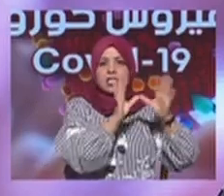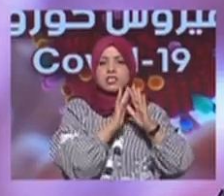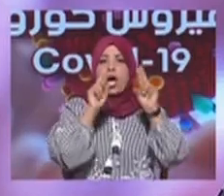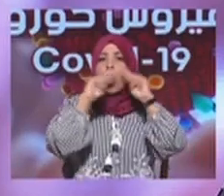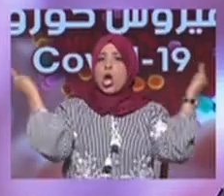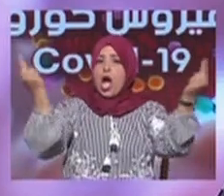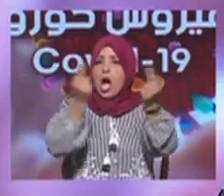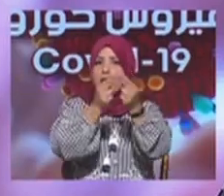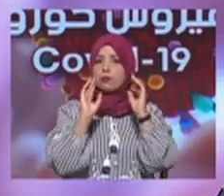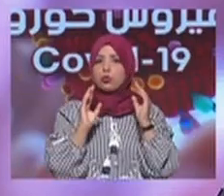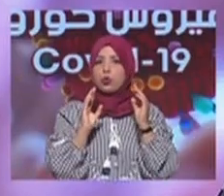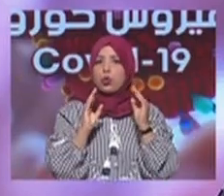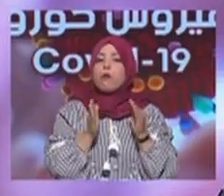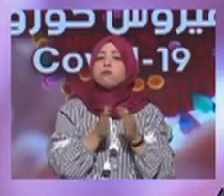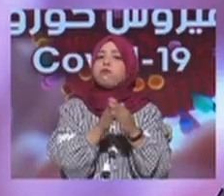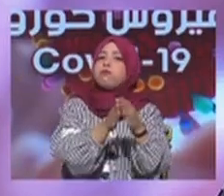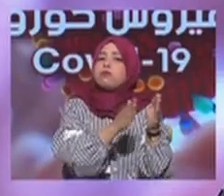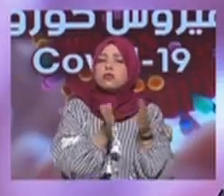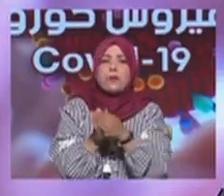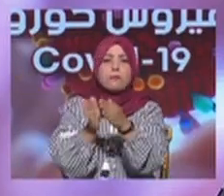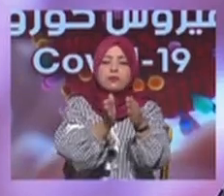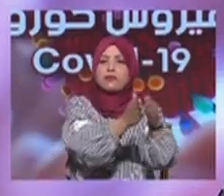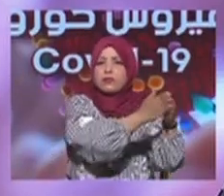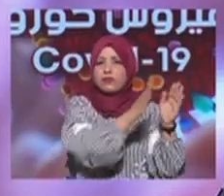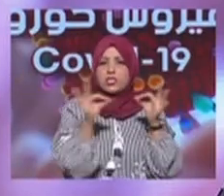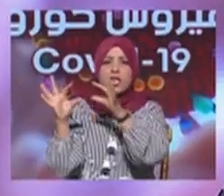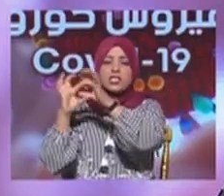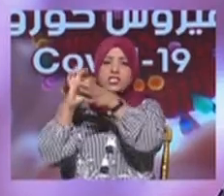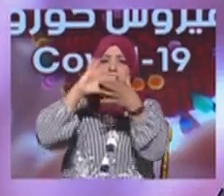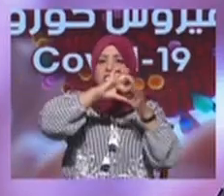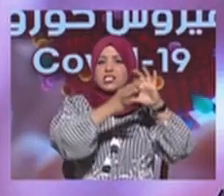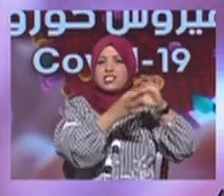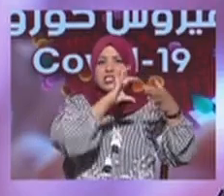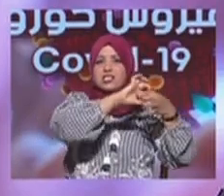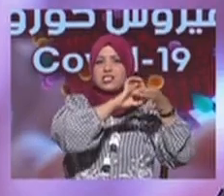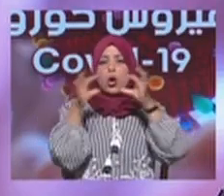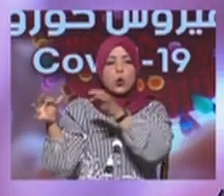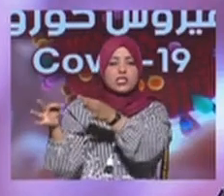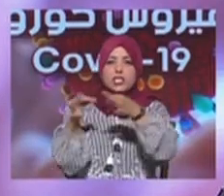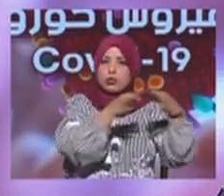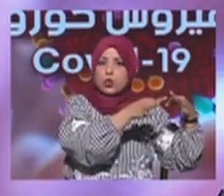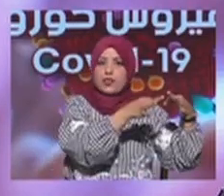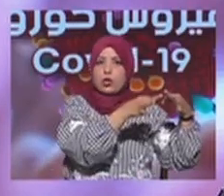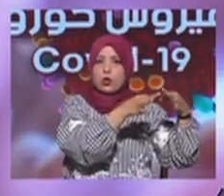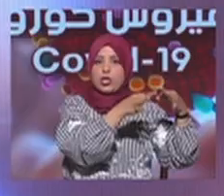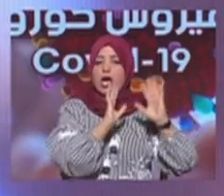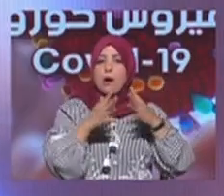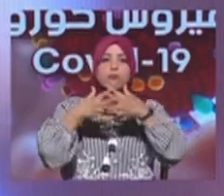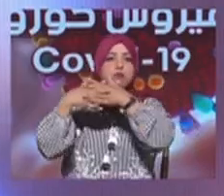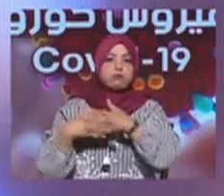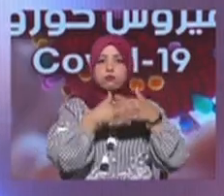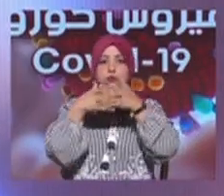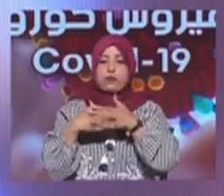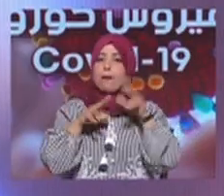كله يطلب كما قلت سيادتك هو التسلسل هذا وقع بعثوا للبنك الجيني العالمي في امريكا معناها هو من للفيروس